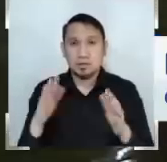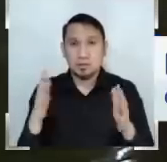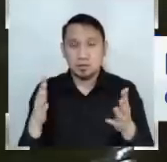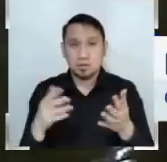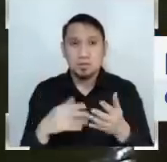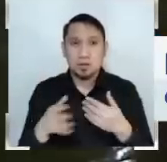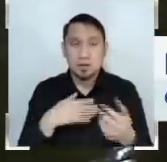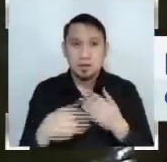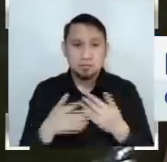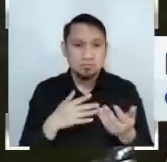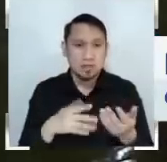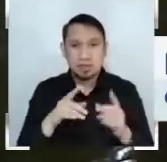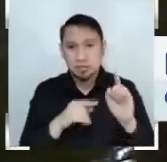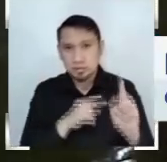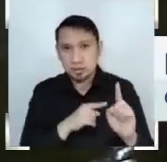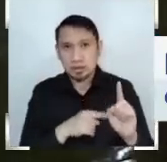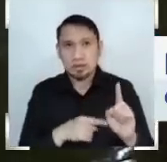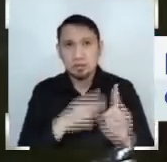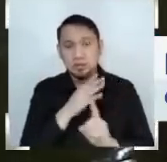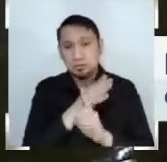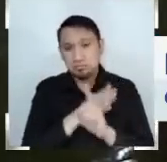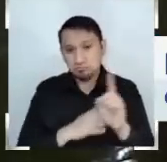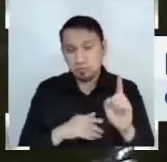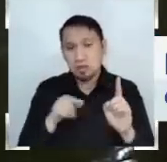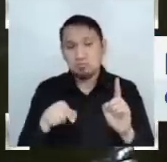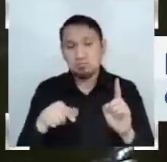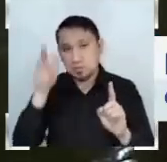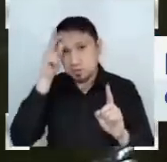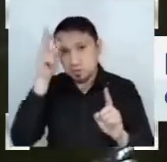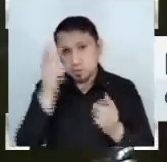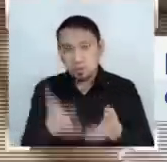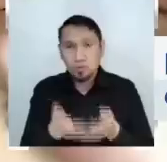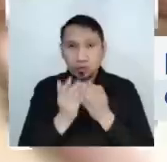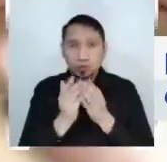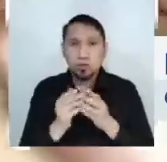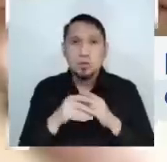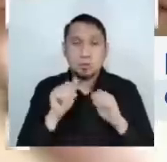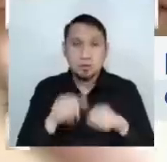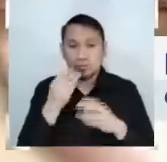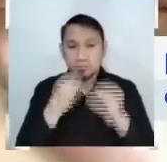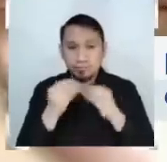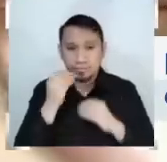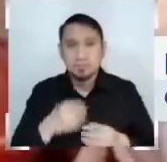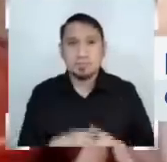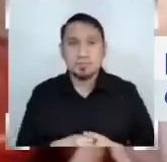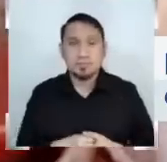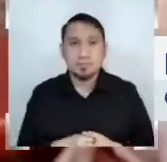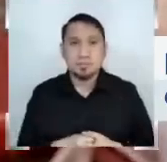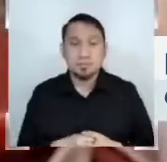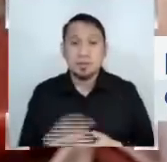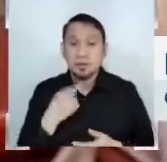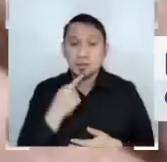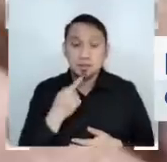pirasong hiwa ng manok, tapos sabaw, kakakain naman na siya. Sabi ng United Broiler